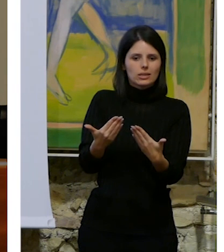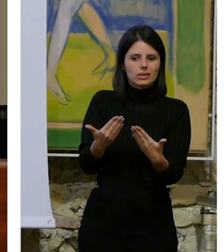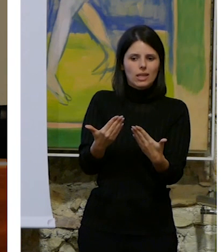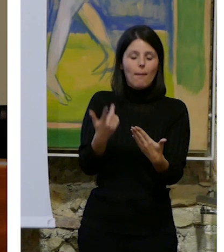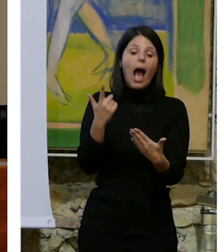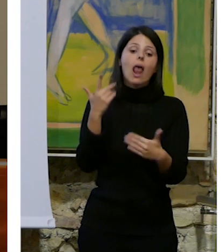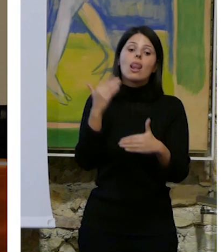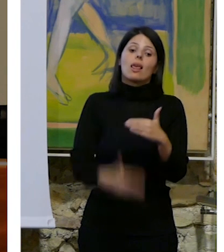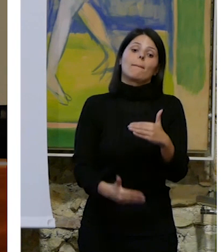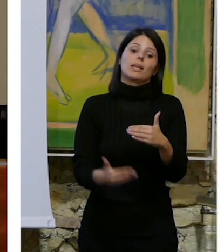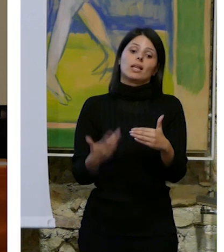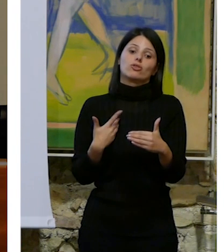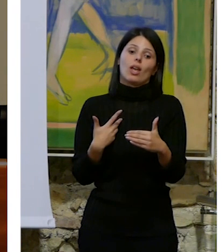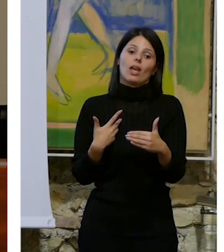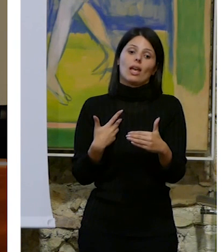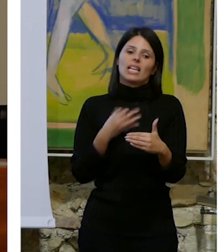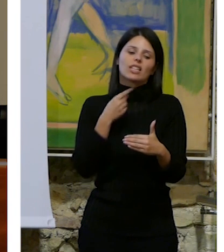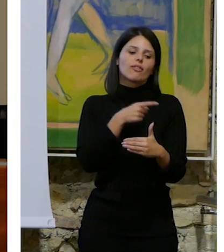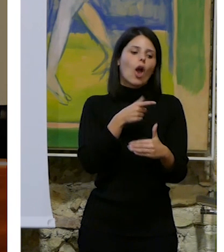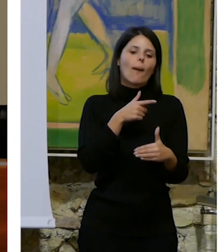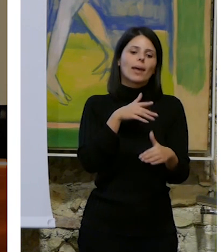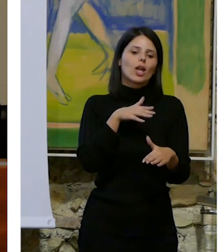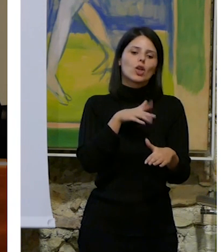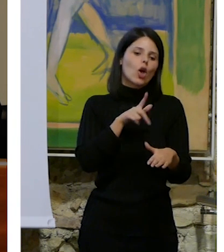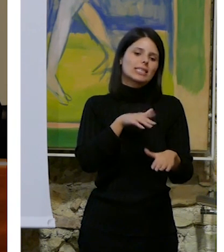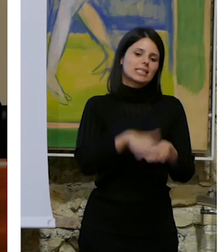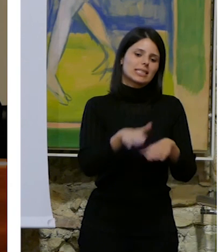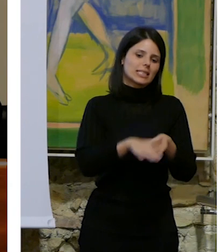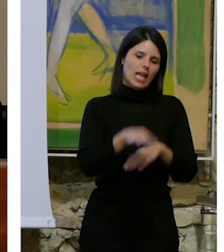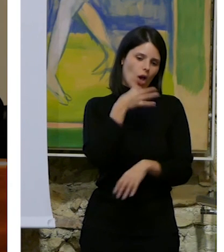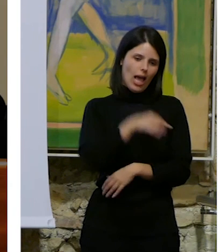limite, non sapranno adoperarli.